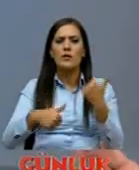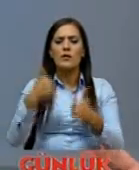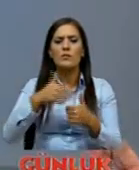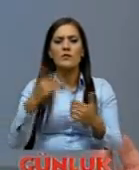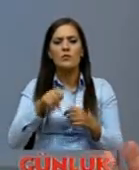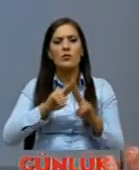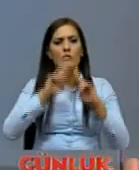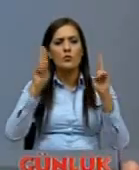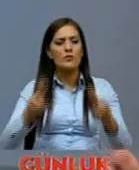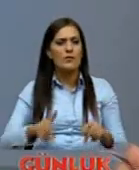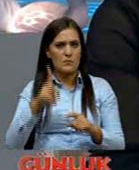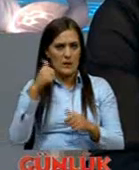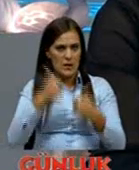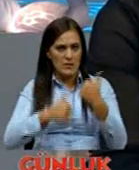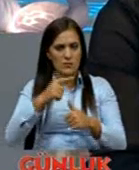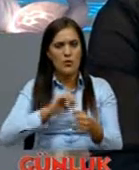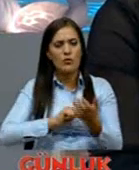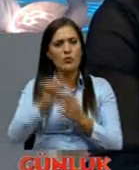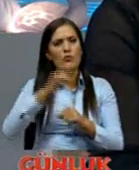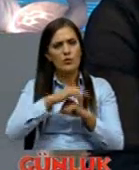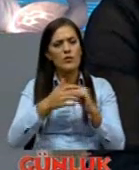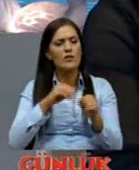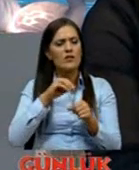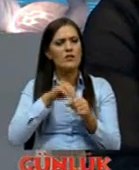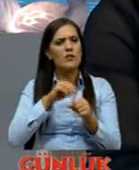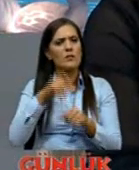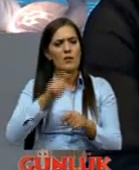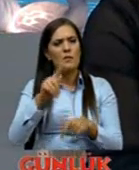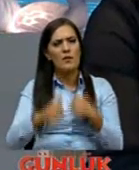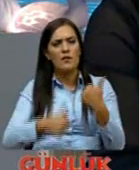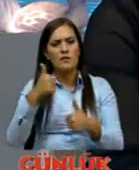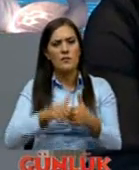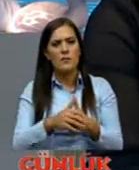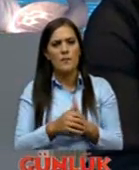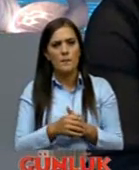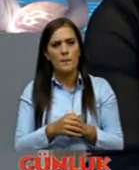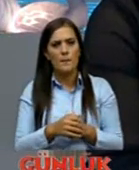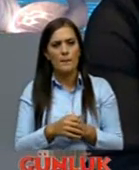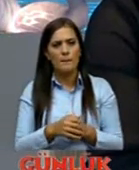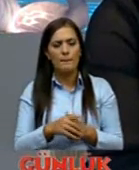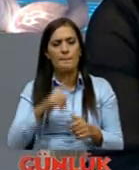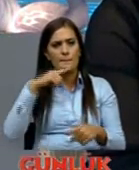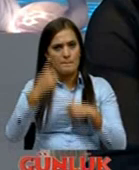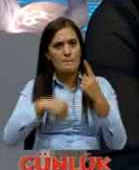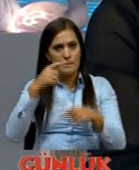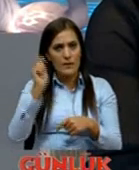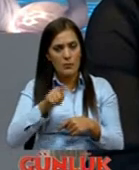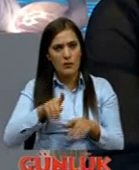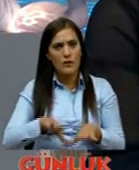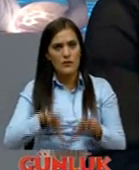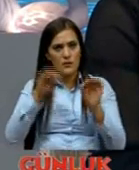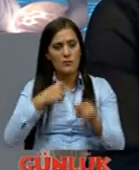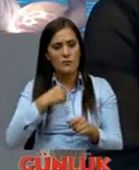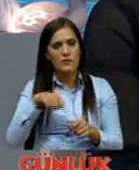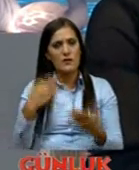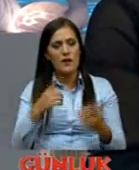Bu aslında uluslararası bir yarışma. Tüm ülkelerde yapılan bir yarışma. Tüm ülkelerde yapılan bir yarışma değil mi? Evet. Her sene yapılıyor mu? Buna hazırlanıyor muyuz